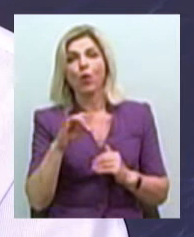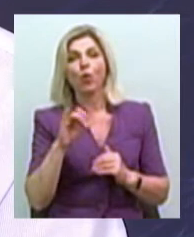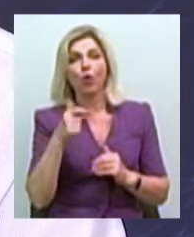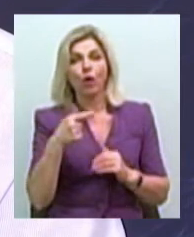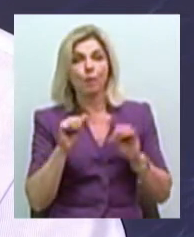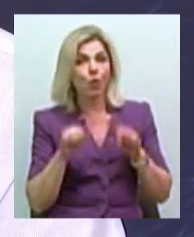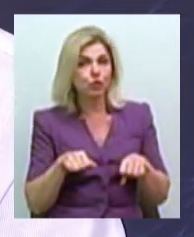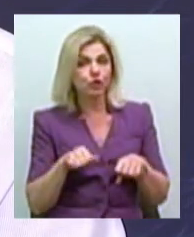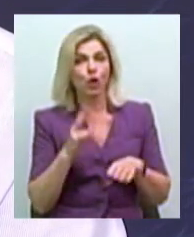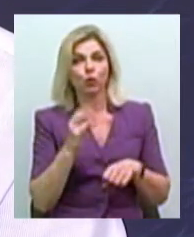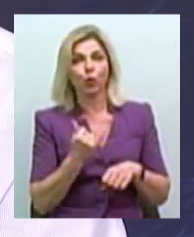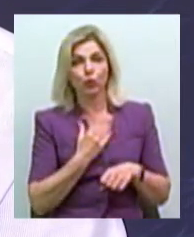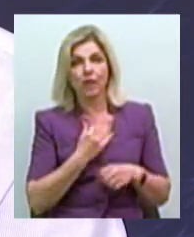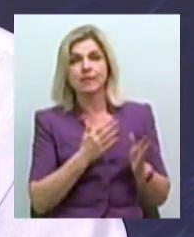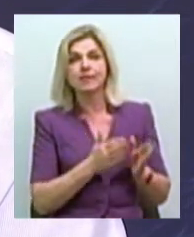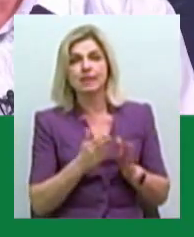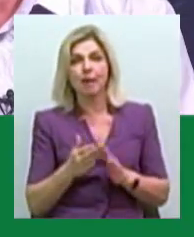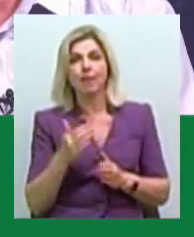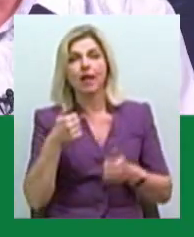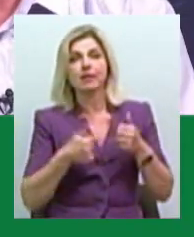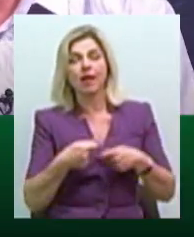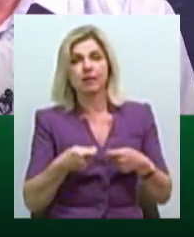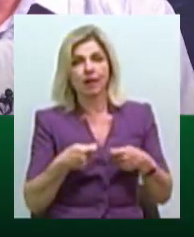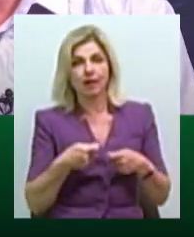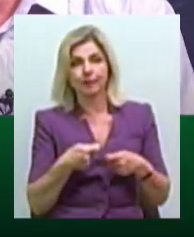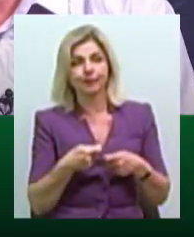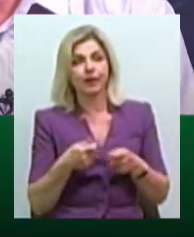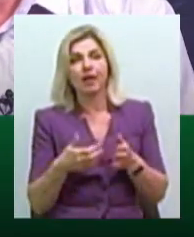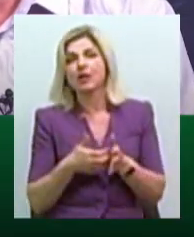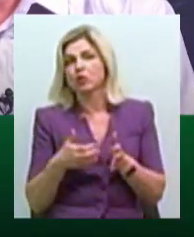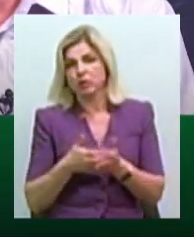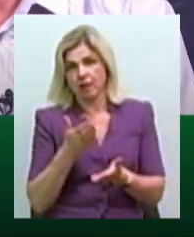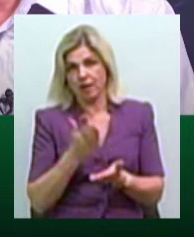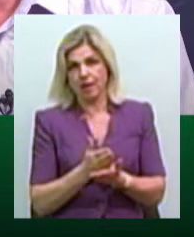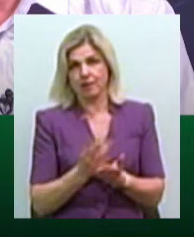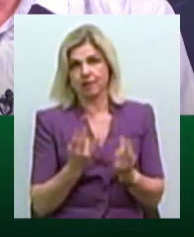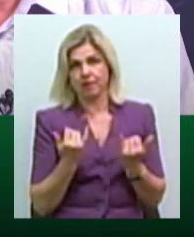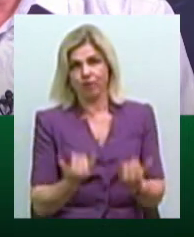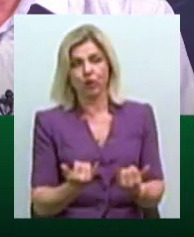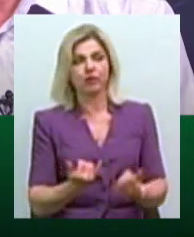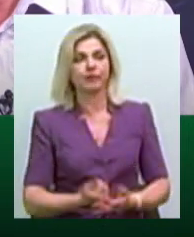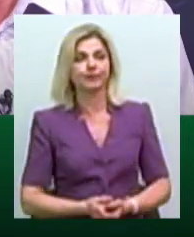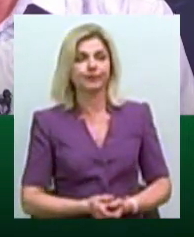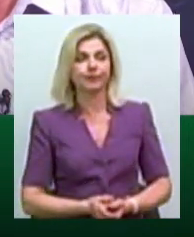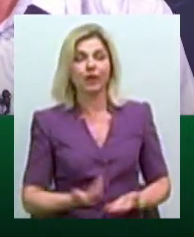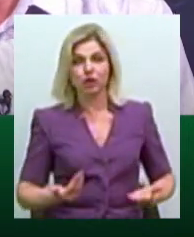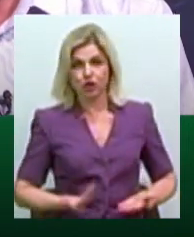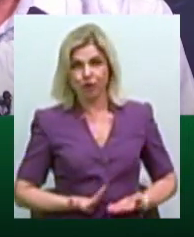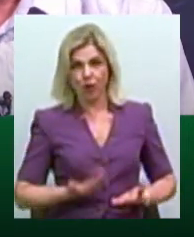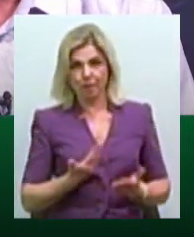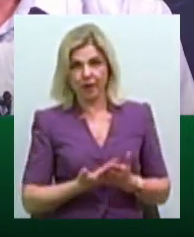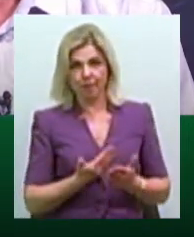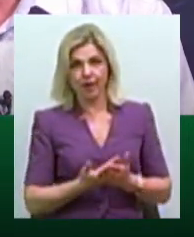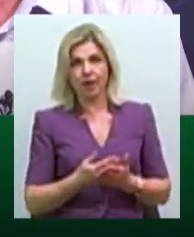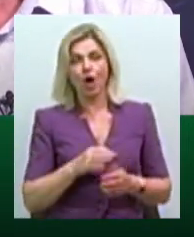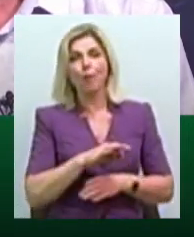сожалению, у нас система тендерная несовершенна на сегодняшний день. Вот вам живой пример там,